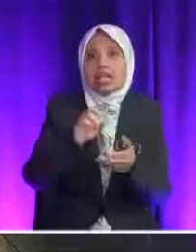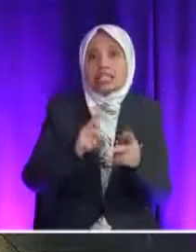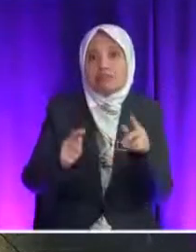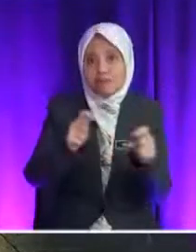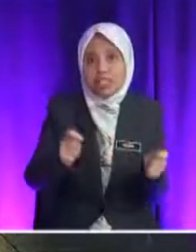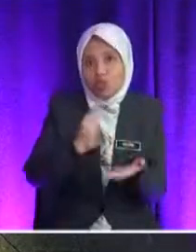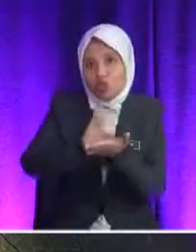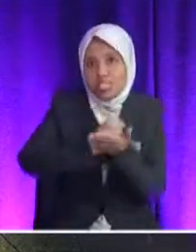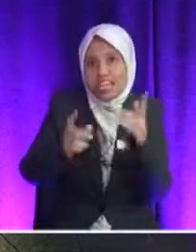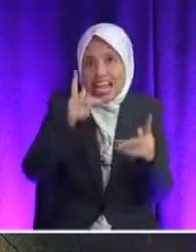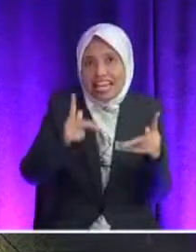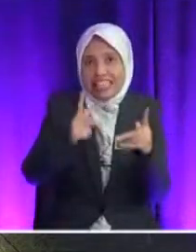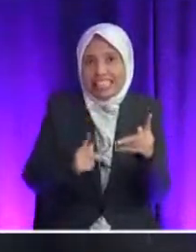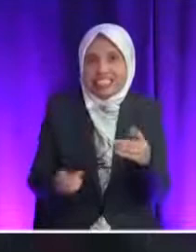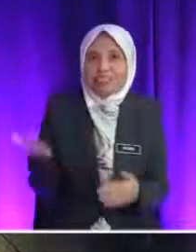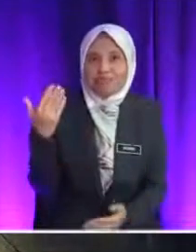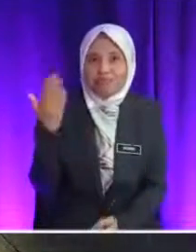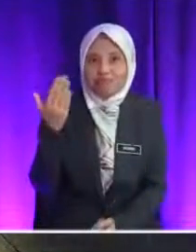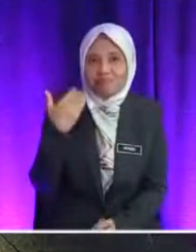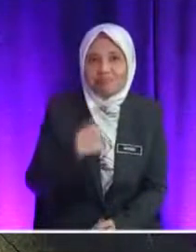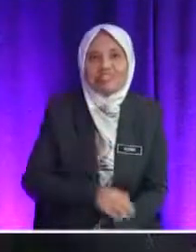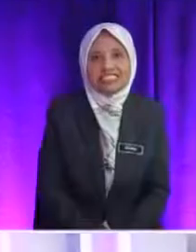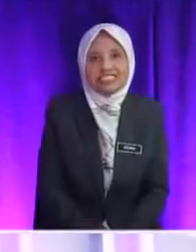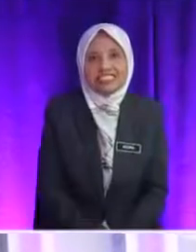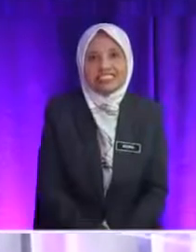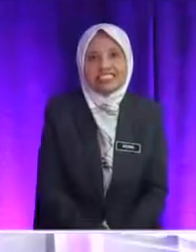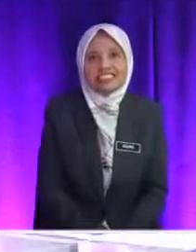kereta, jom. Jom, jom, jom, jom, jom. Jom. Eh, masuk kereta lah.